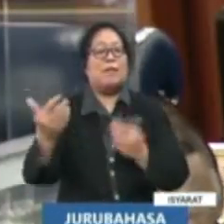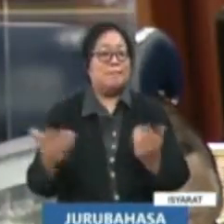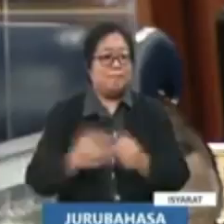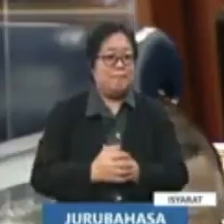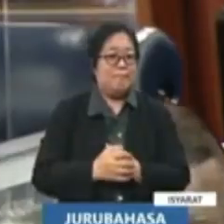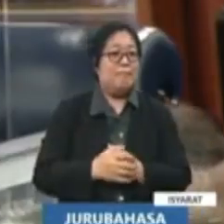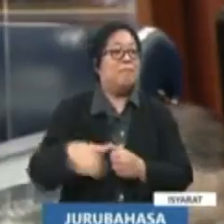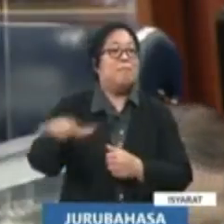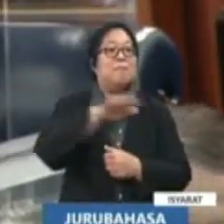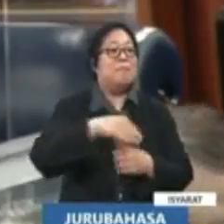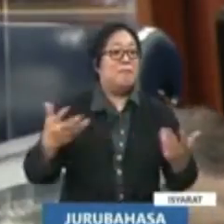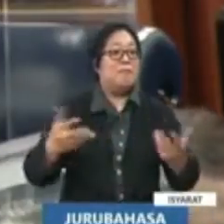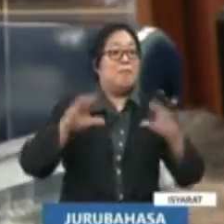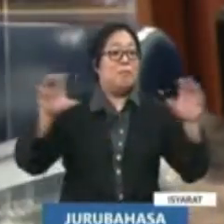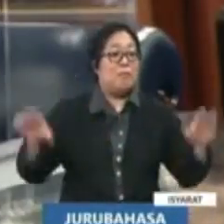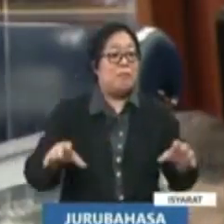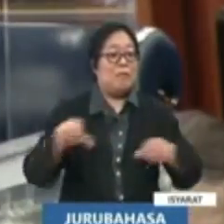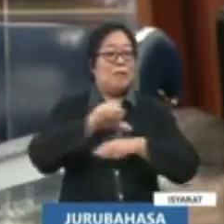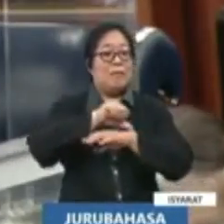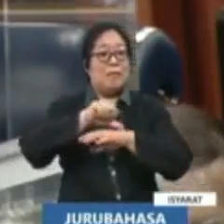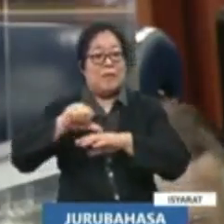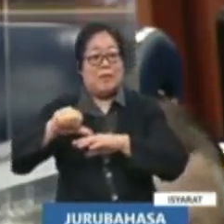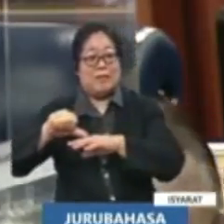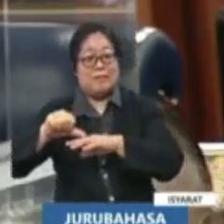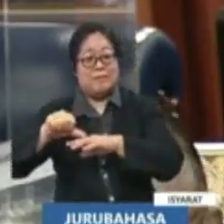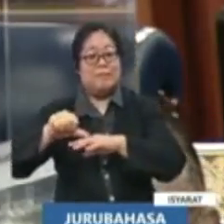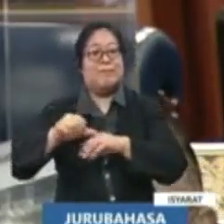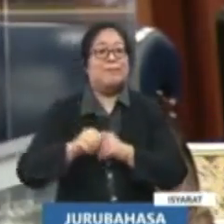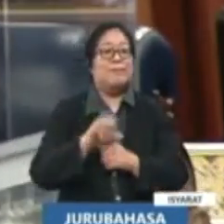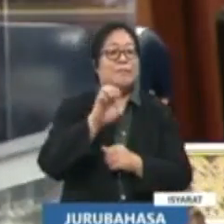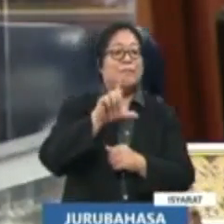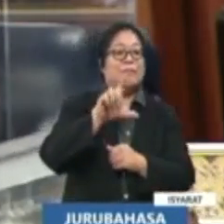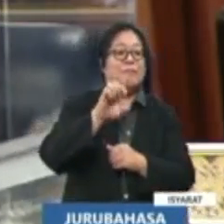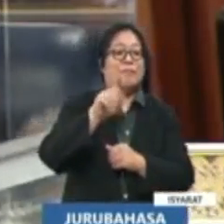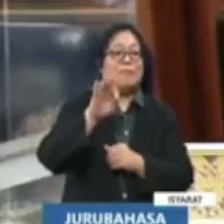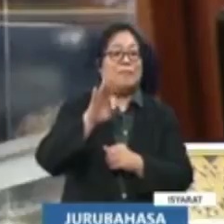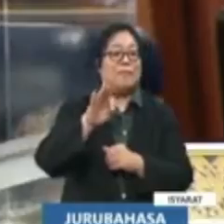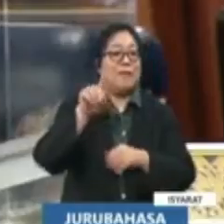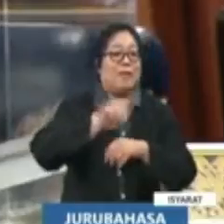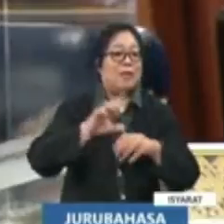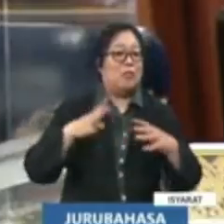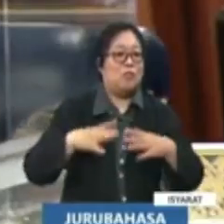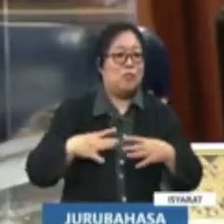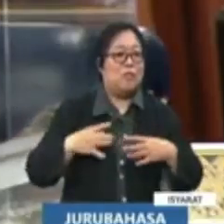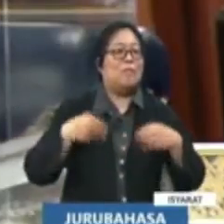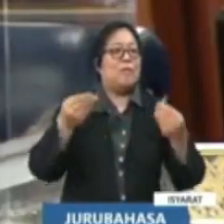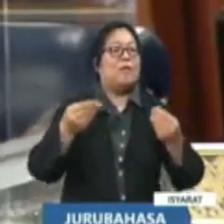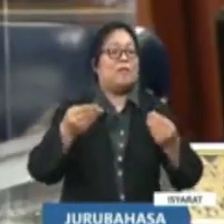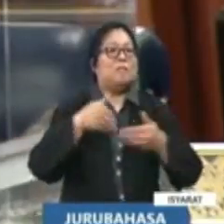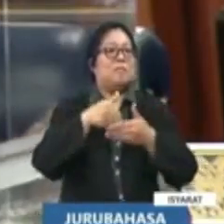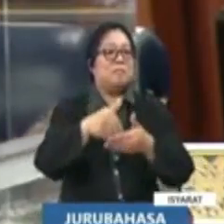kelimanya mereka-mereka yang melakukan pembedahan pada hari cuti umum hari Sabtu diberikan